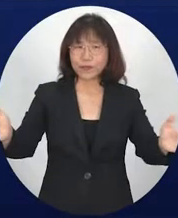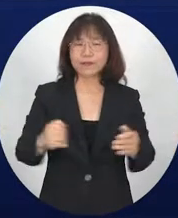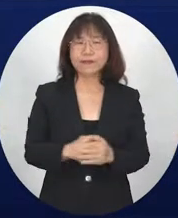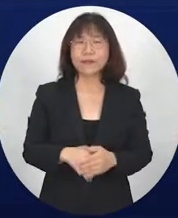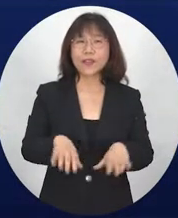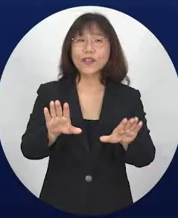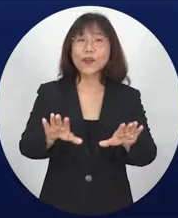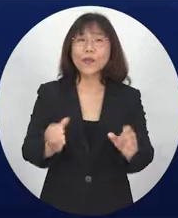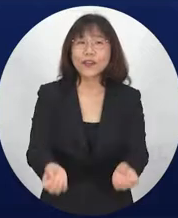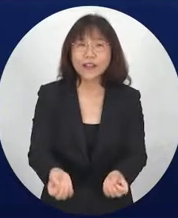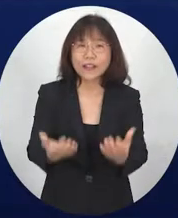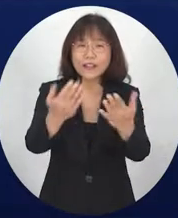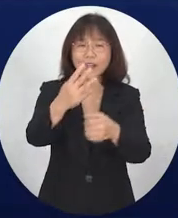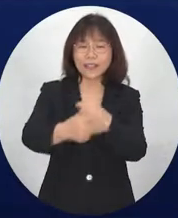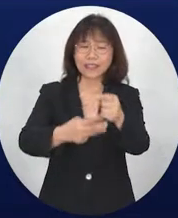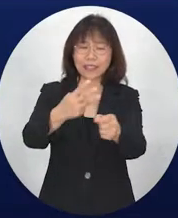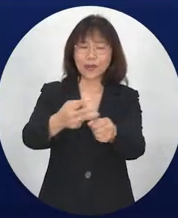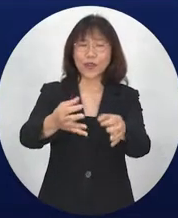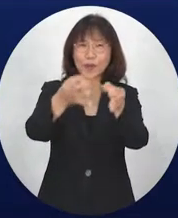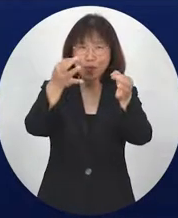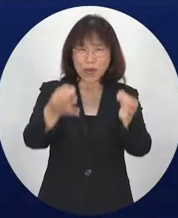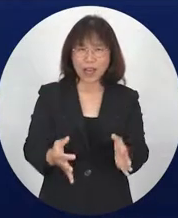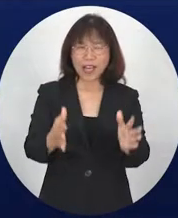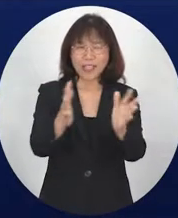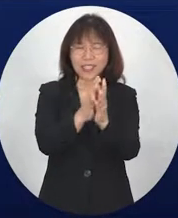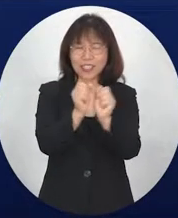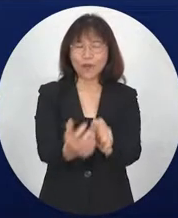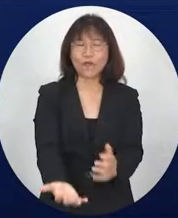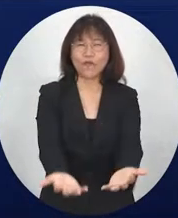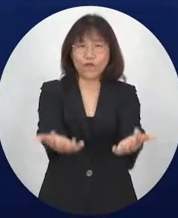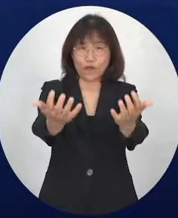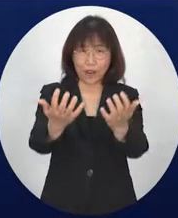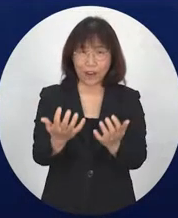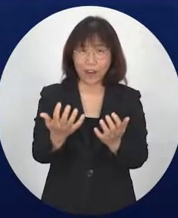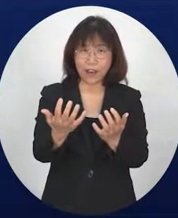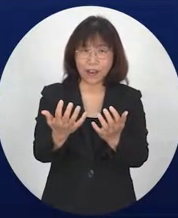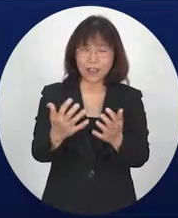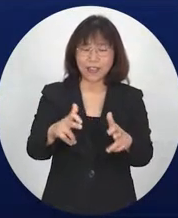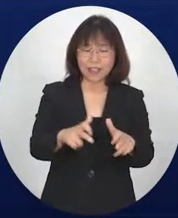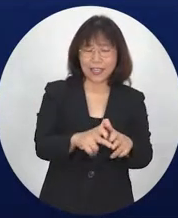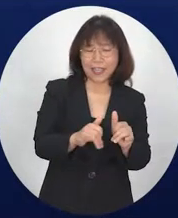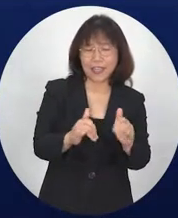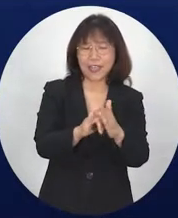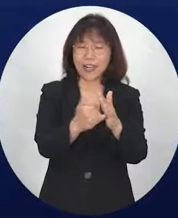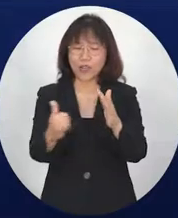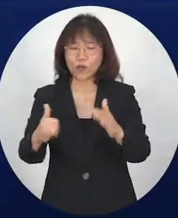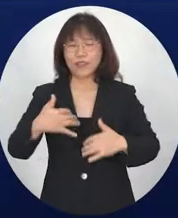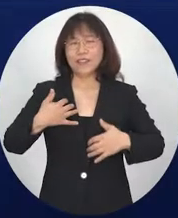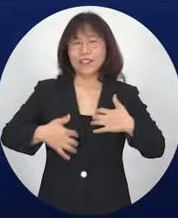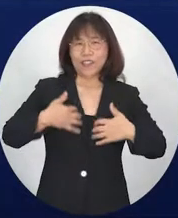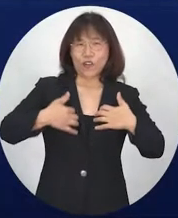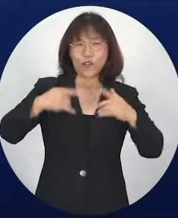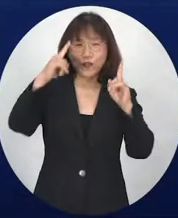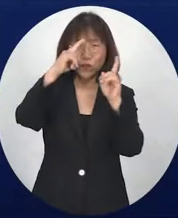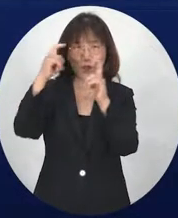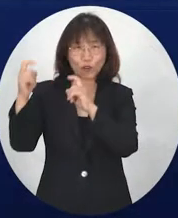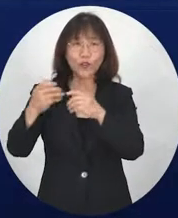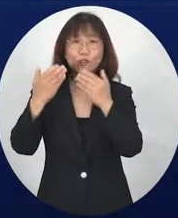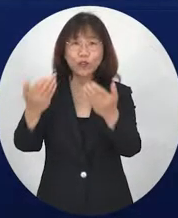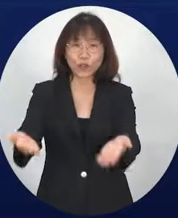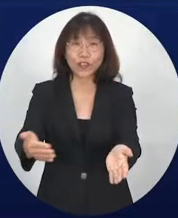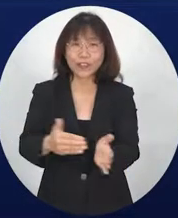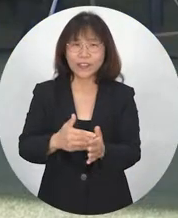개최됐습니다. 특히 이번 행사는 3년 만에 대면으로 열려 장애인과 가족들에게 즐거운 추억을